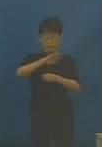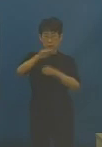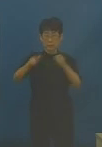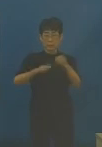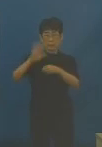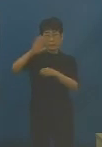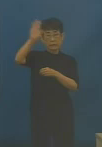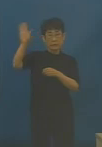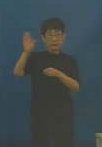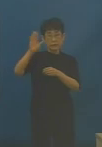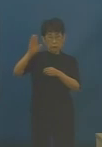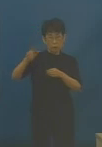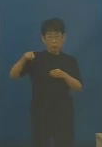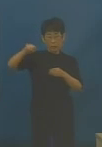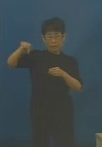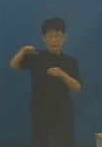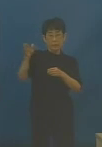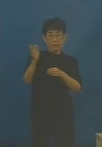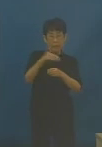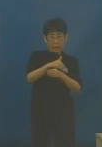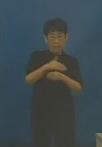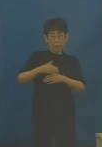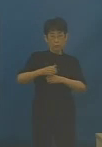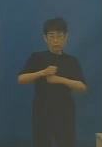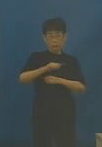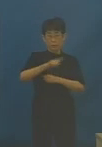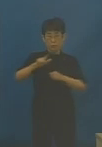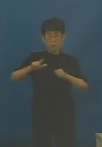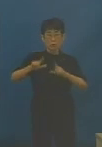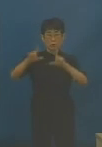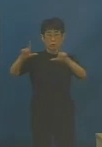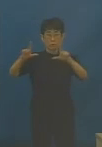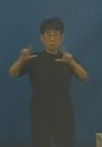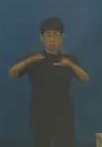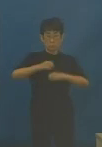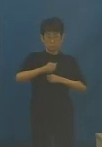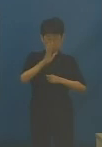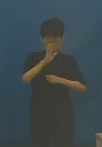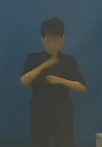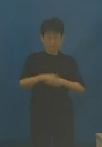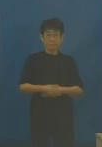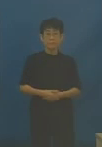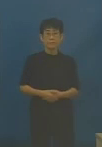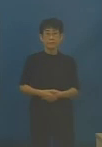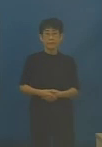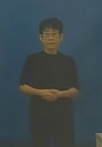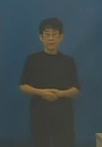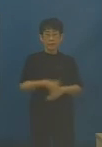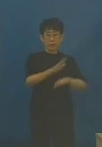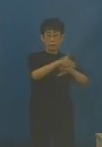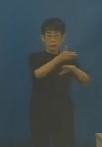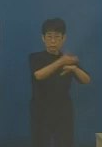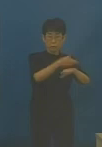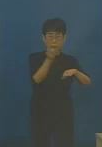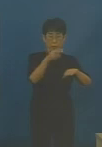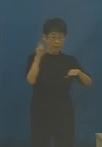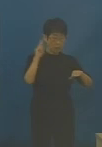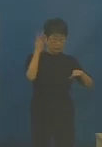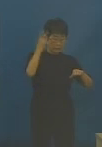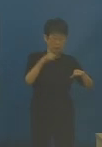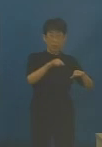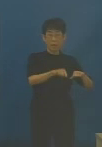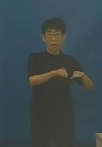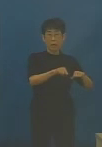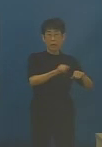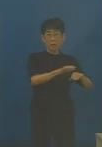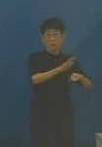意をしていただきたいと思います。全国的にも九州をはじめとした影響、沖縄等もございますので、